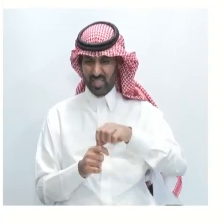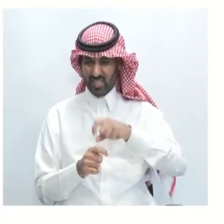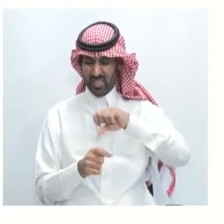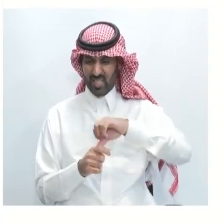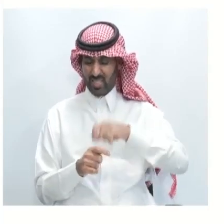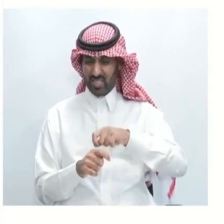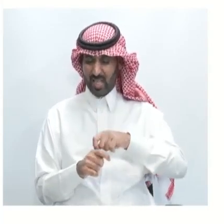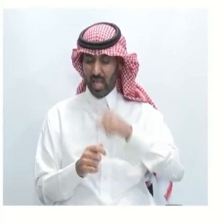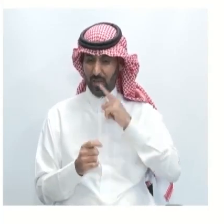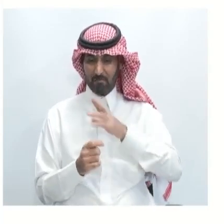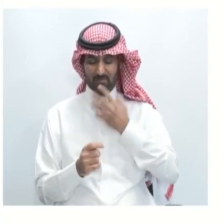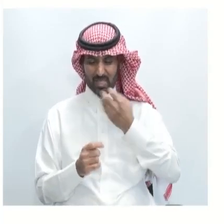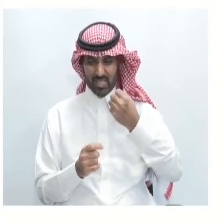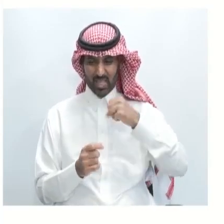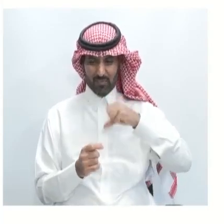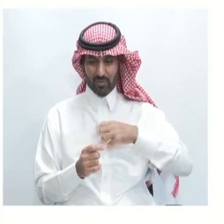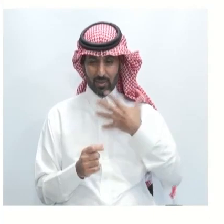ضاره بالصحه